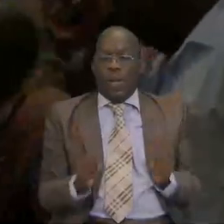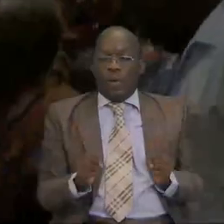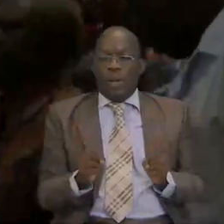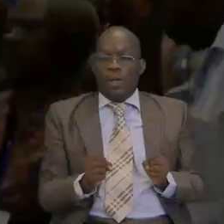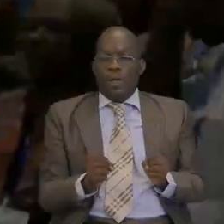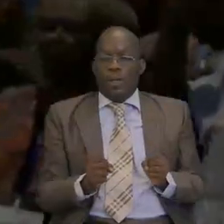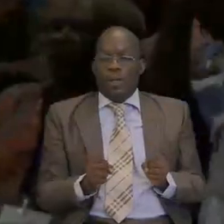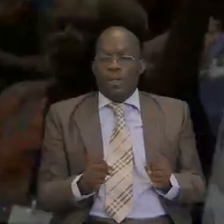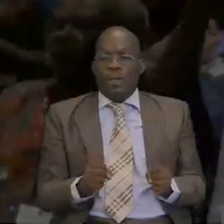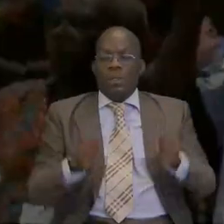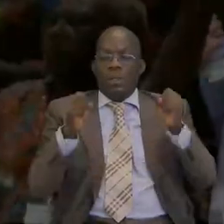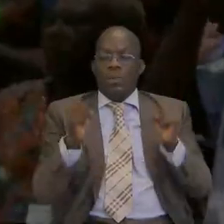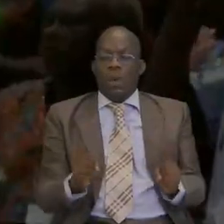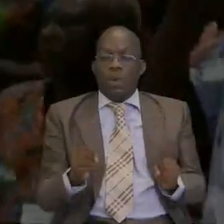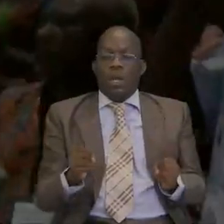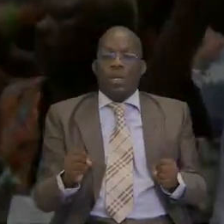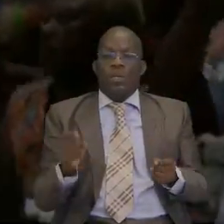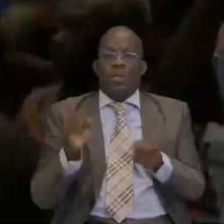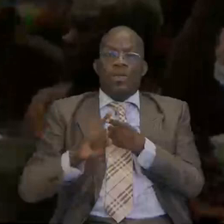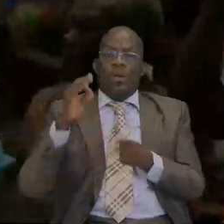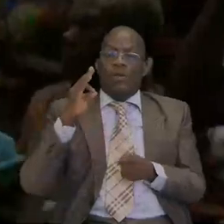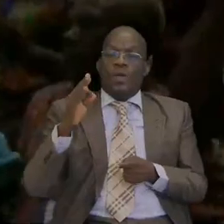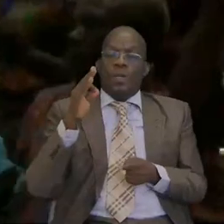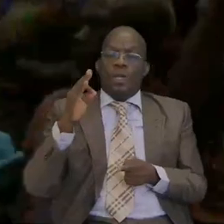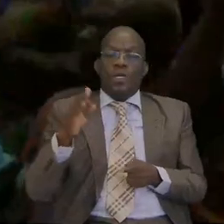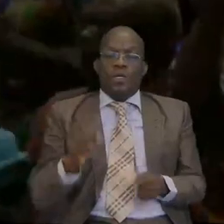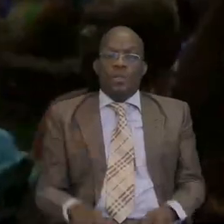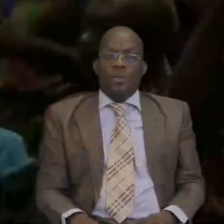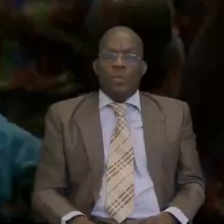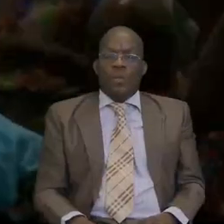Puissance. La puissance pour évangéliser.